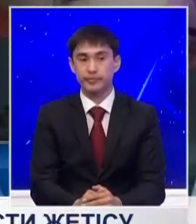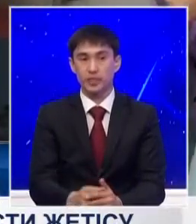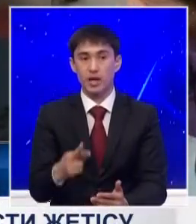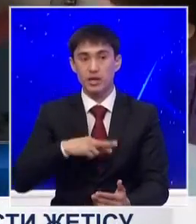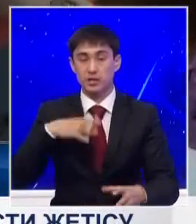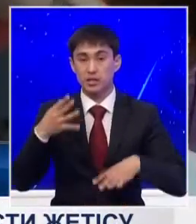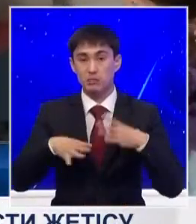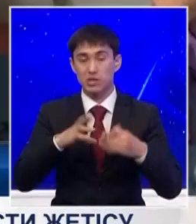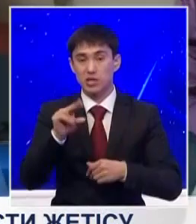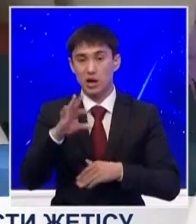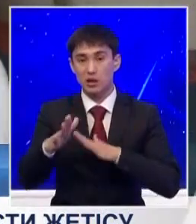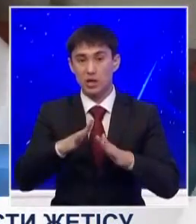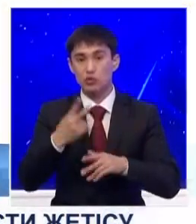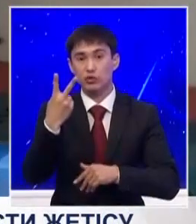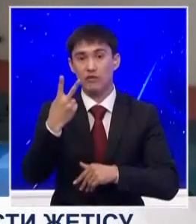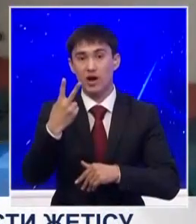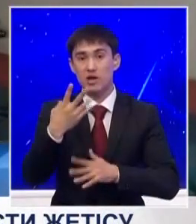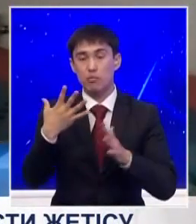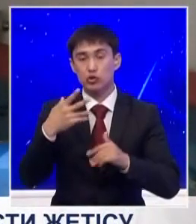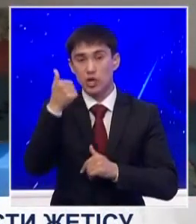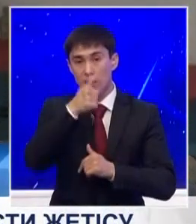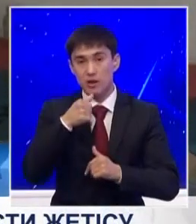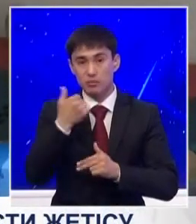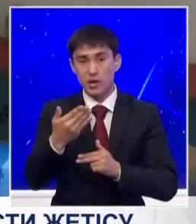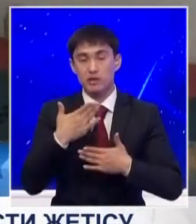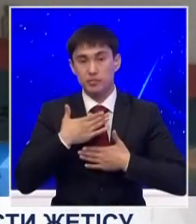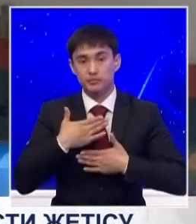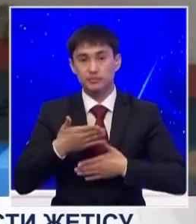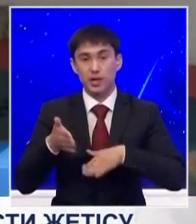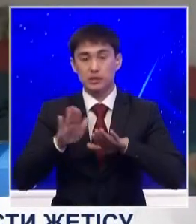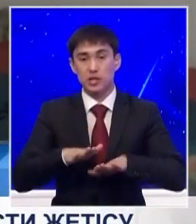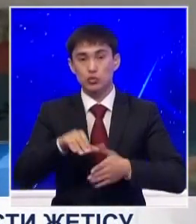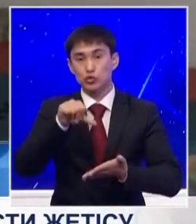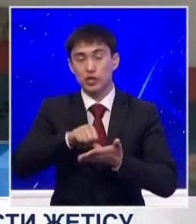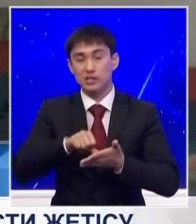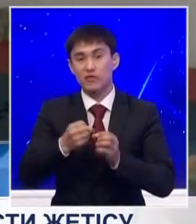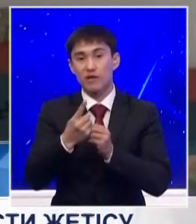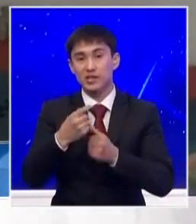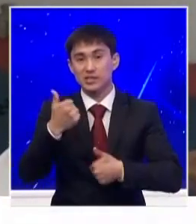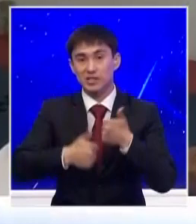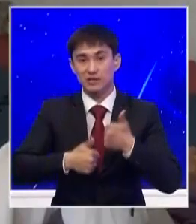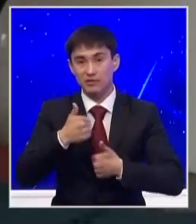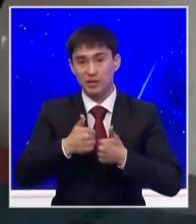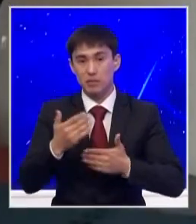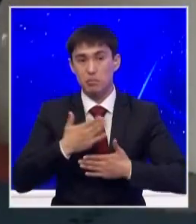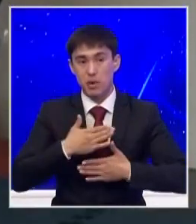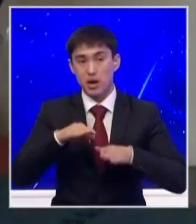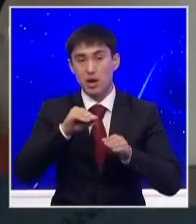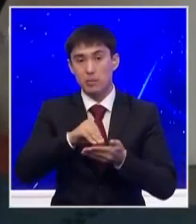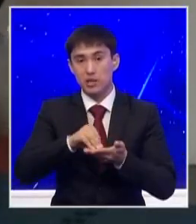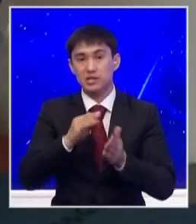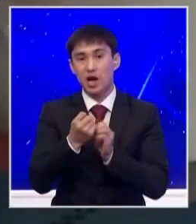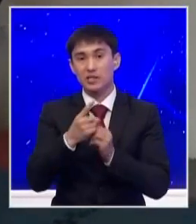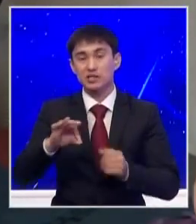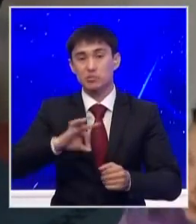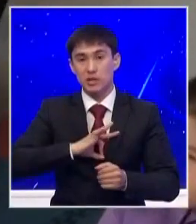Я занимаюсь карате уже 2,5 года. За моими плечами участие в 11 соревнованиях. В моей копилке